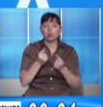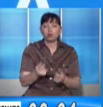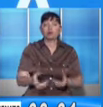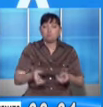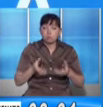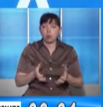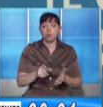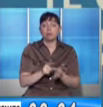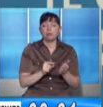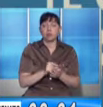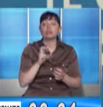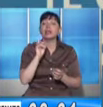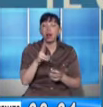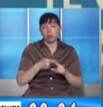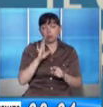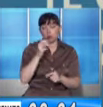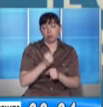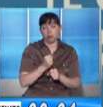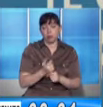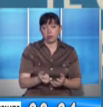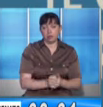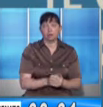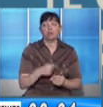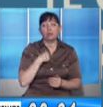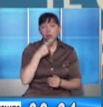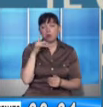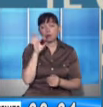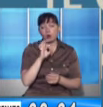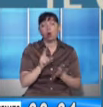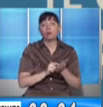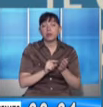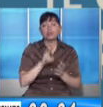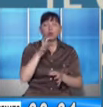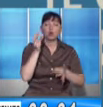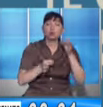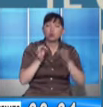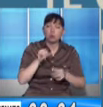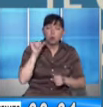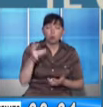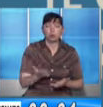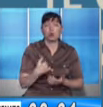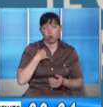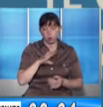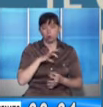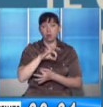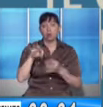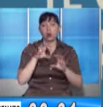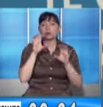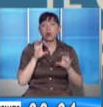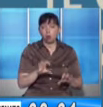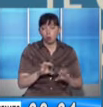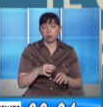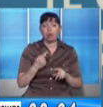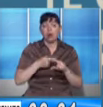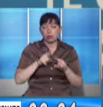lucru? Da, noi ne referim în special la pensiile judecătorilor. Am avut și un proiect de lege înaintat în acest sens,